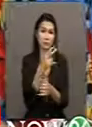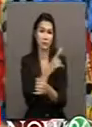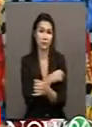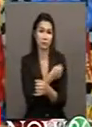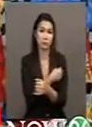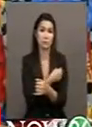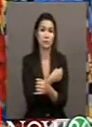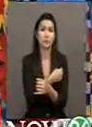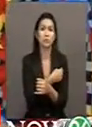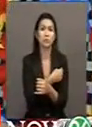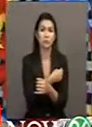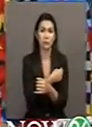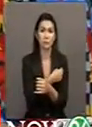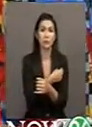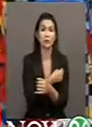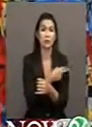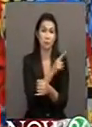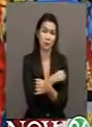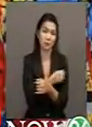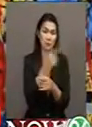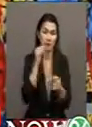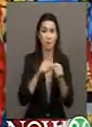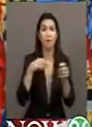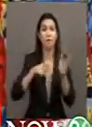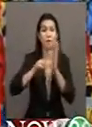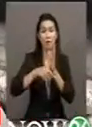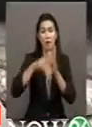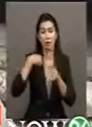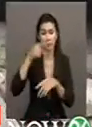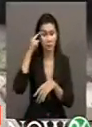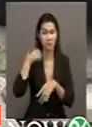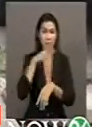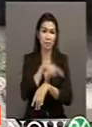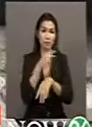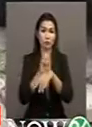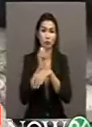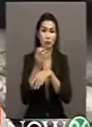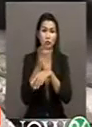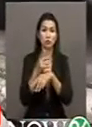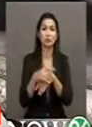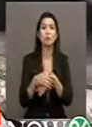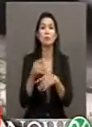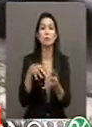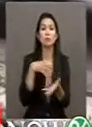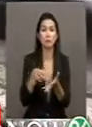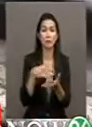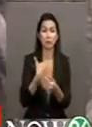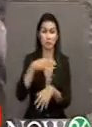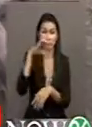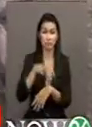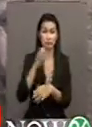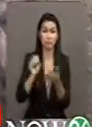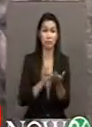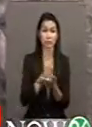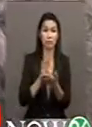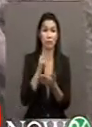าเศรษฐเสถียรเลขาธิการสถาบันแพทย์ฉุกเฉินแห่งชาติก็บอกว่าทางสถาบันได้เฝ้า